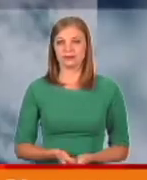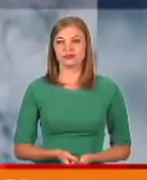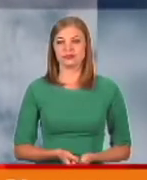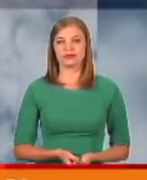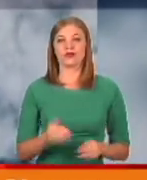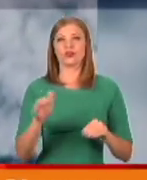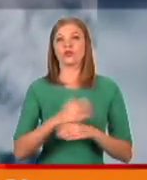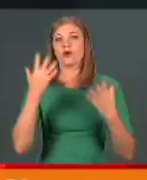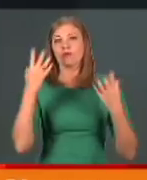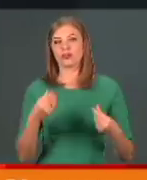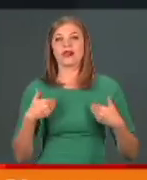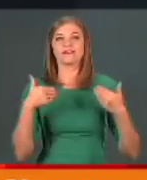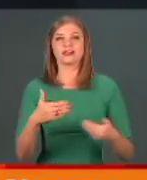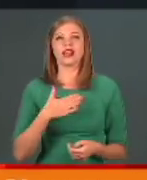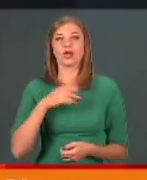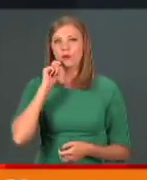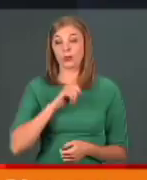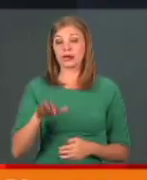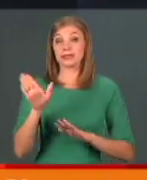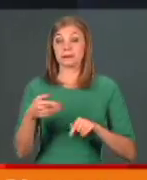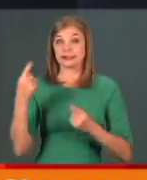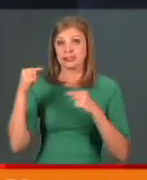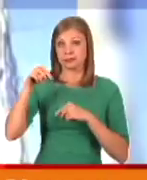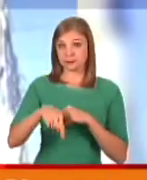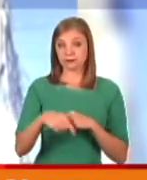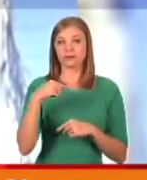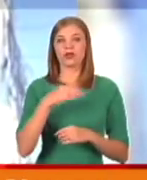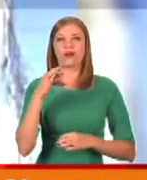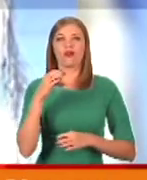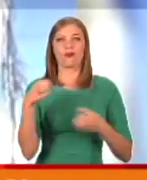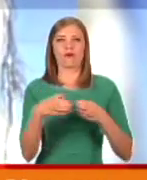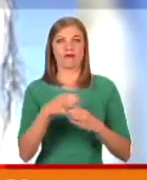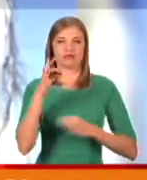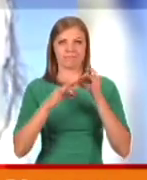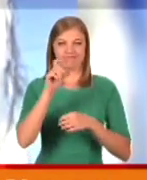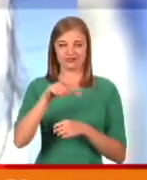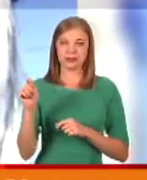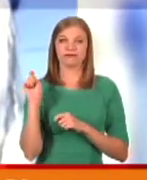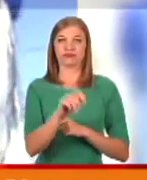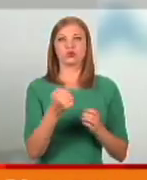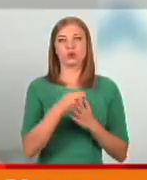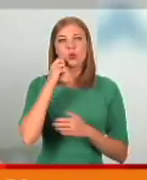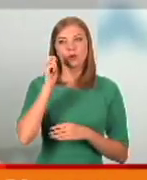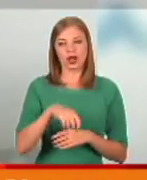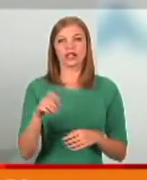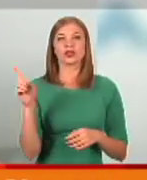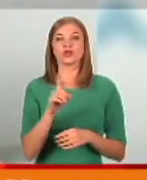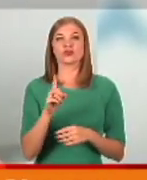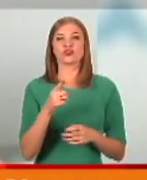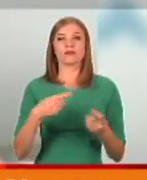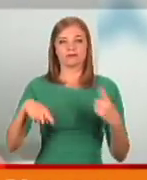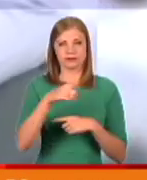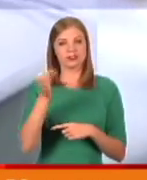чує, доброго дня моїй Україні. Після повернення на землю команда астронавтів приїжджає до України, аби